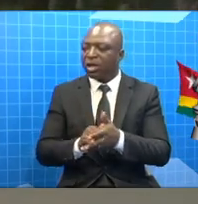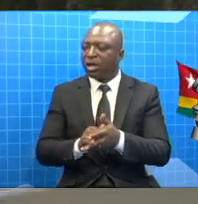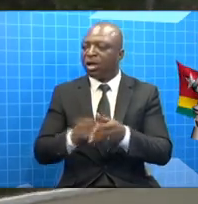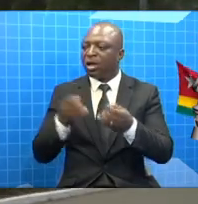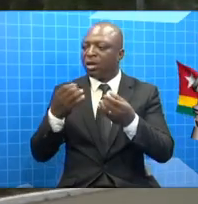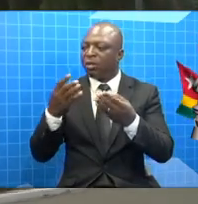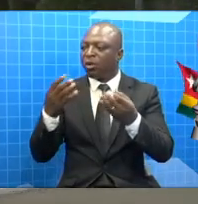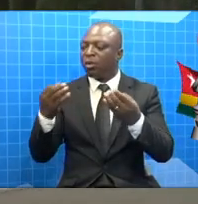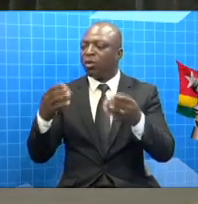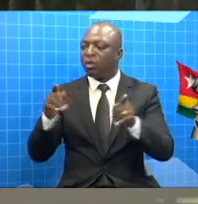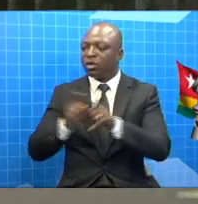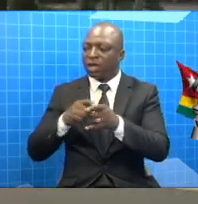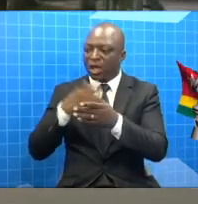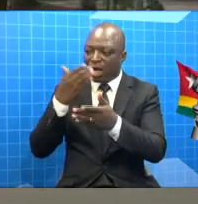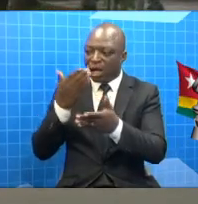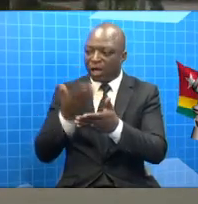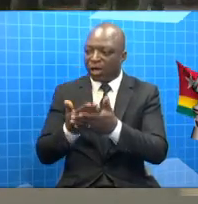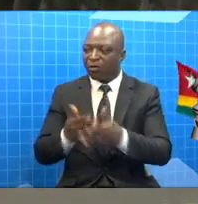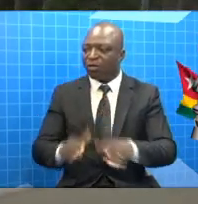plupart.